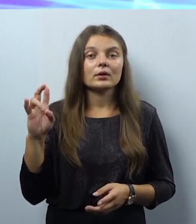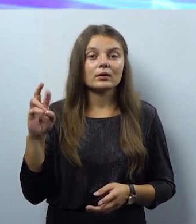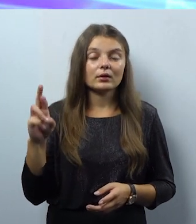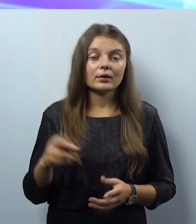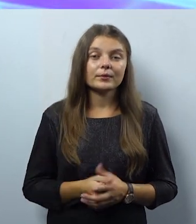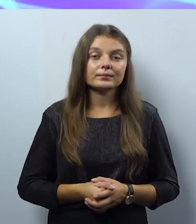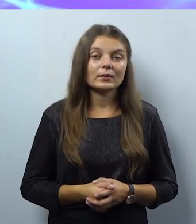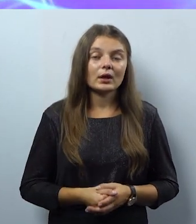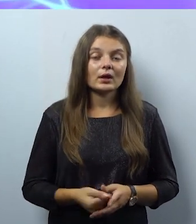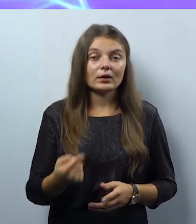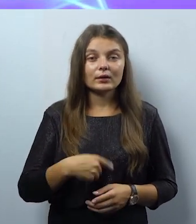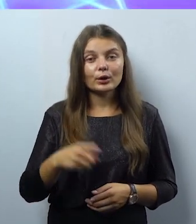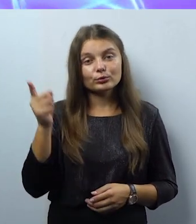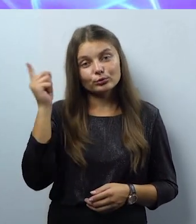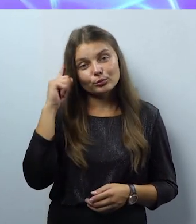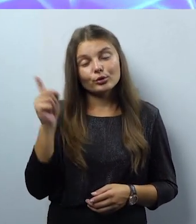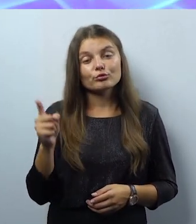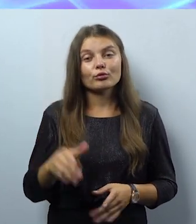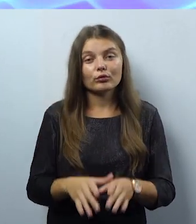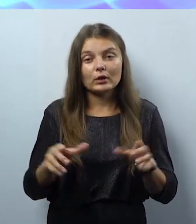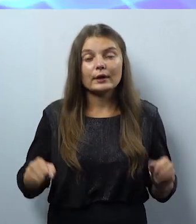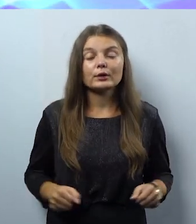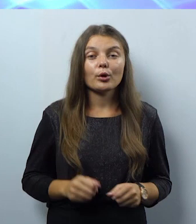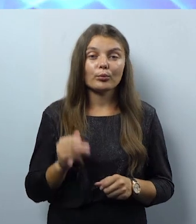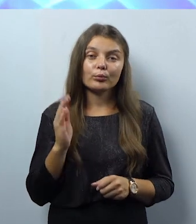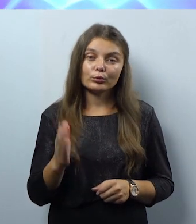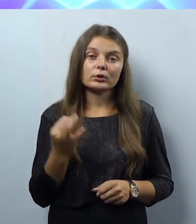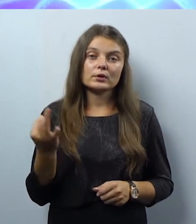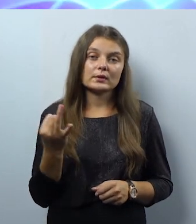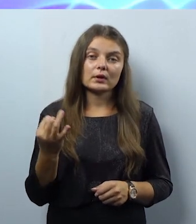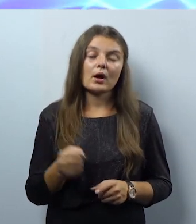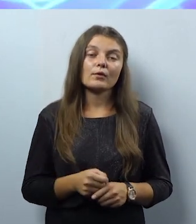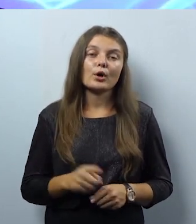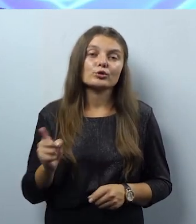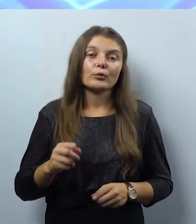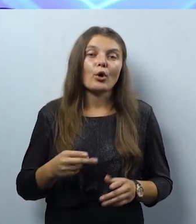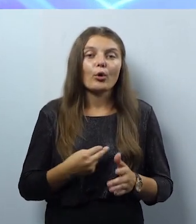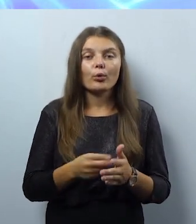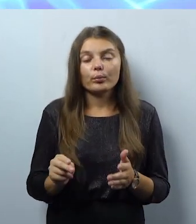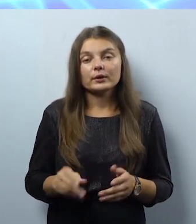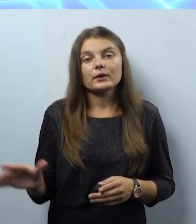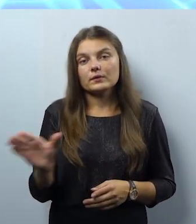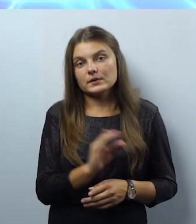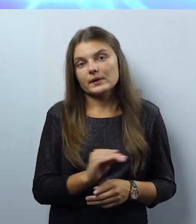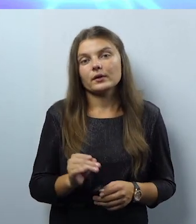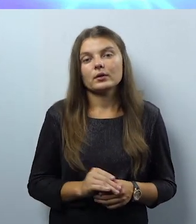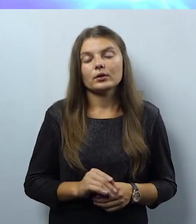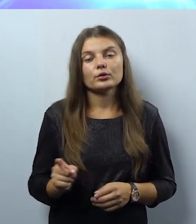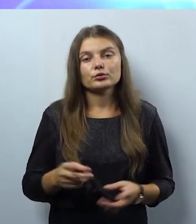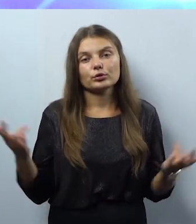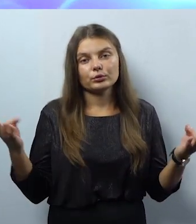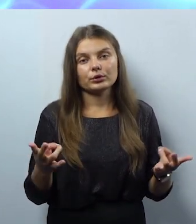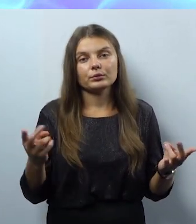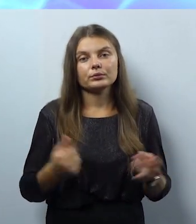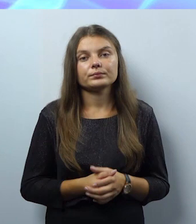забезпечити в першу чергу це опорні лікарні всім тим, що необхідно, в залежності, які вони ще виберуть послуги. Бо там ще